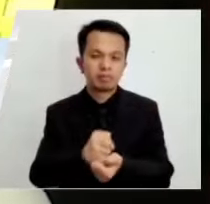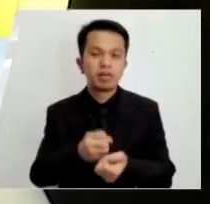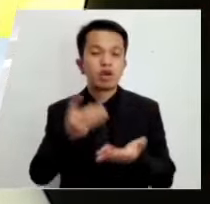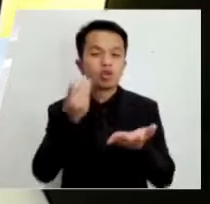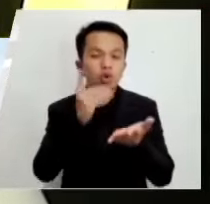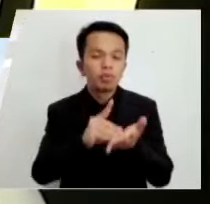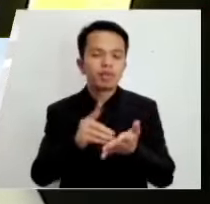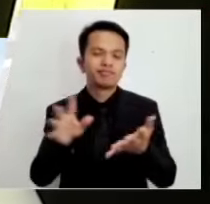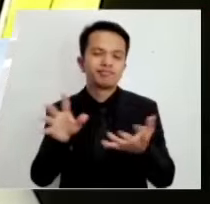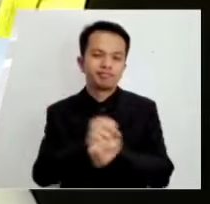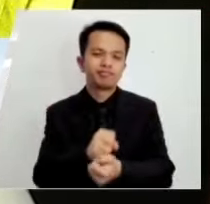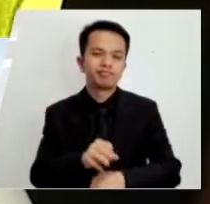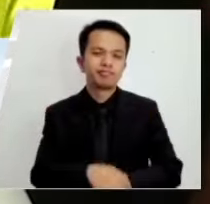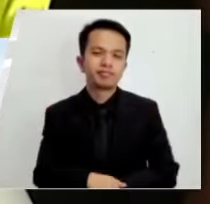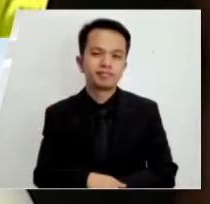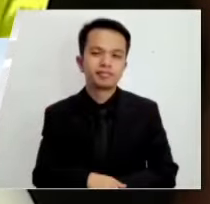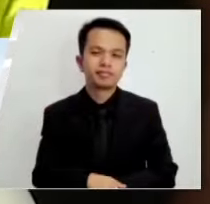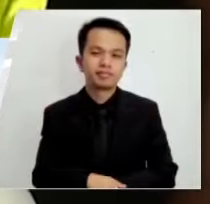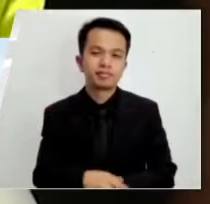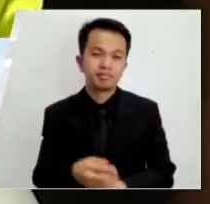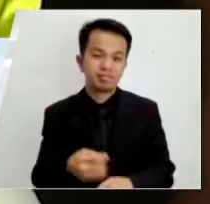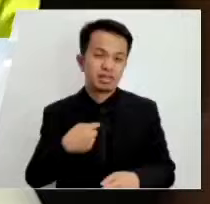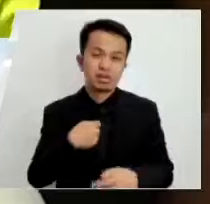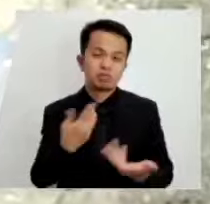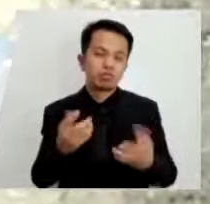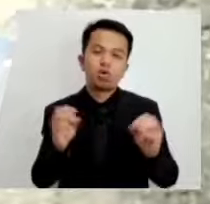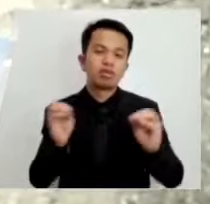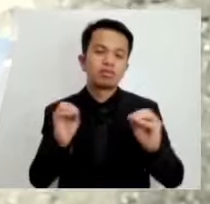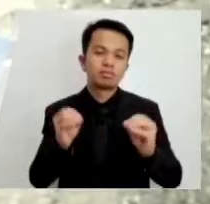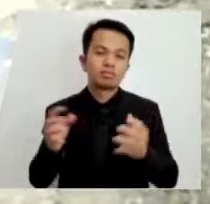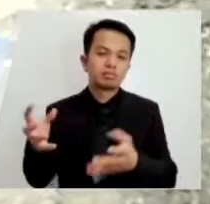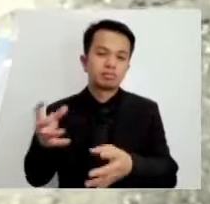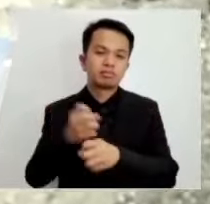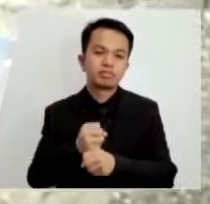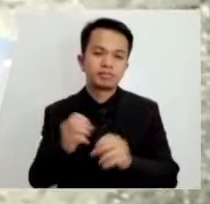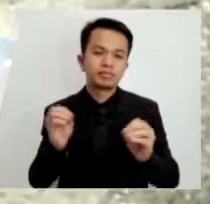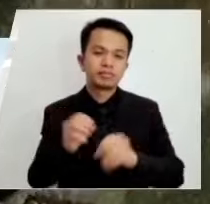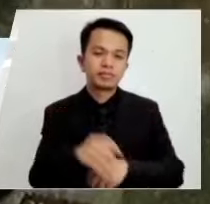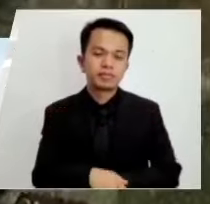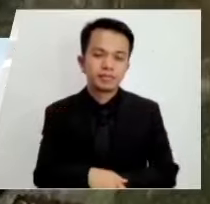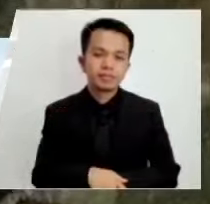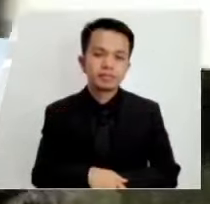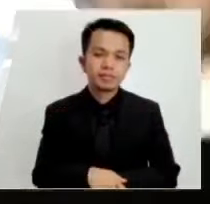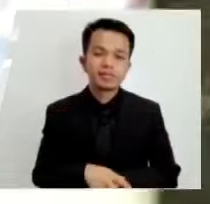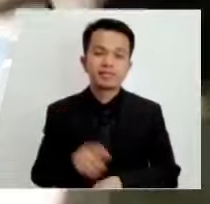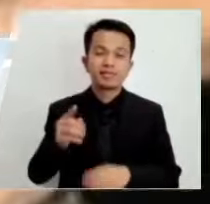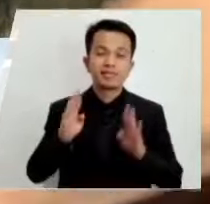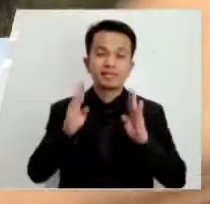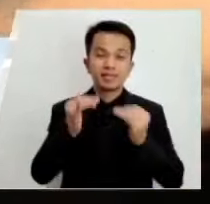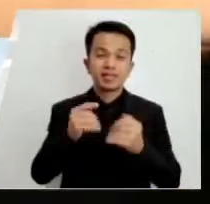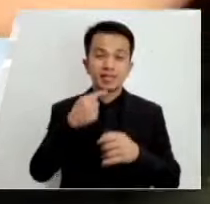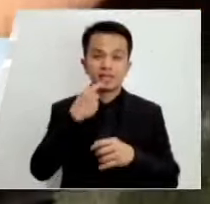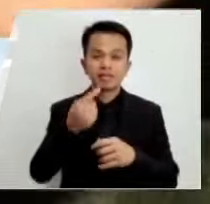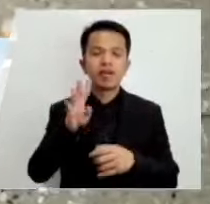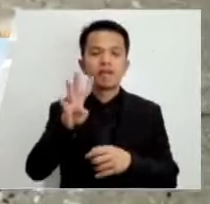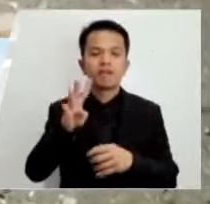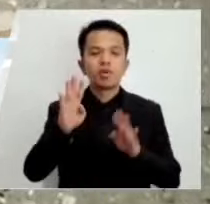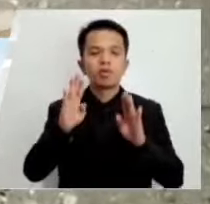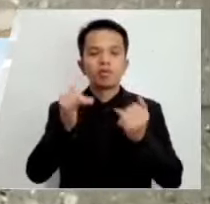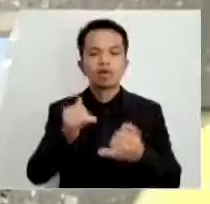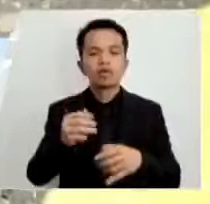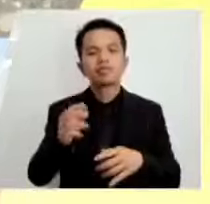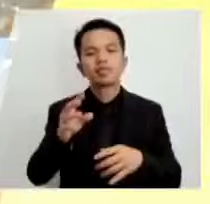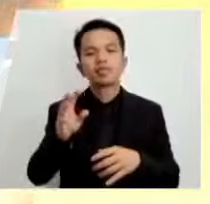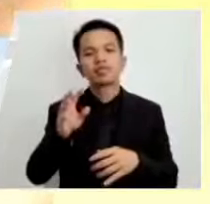taas. Walang naisalba doon. Sa tala ng barangay, apat na bahay ang nasunog at 5 pamilya na apektuhan.